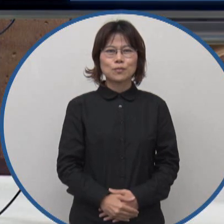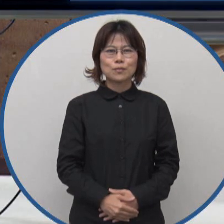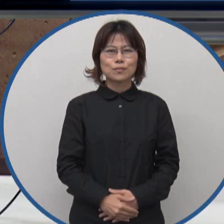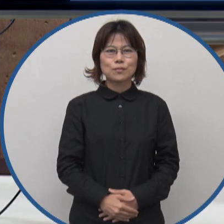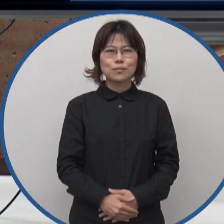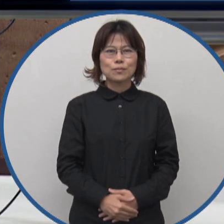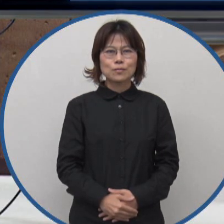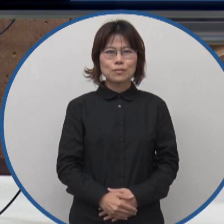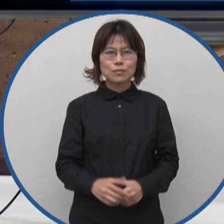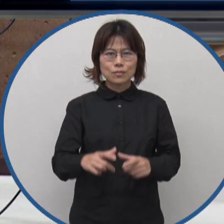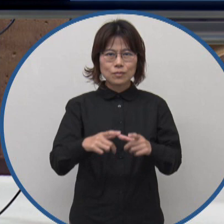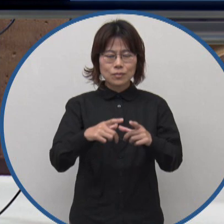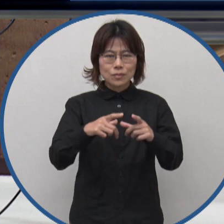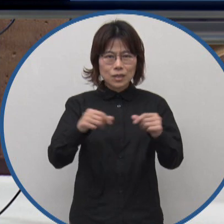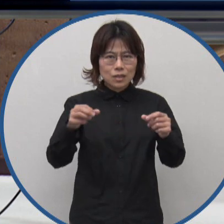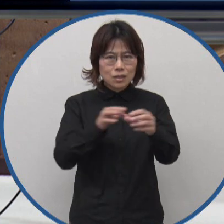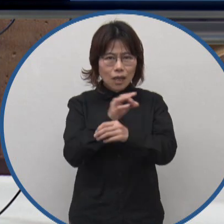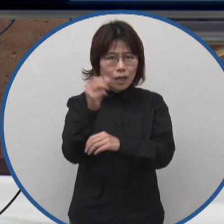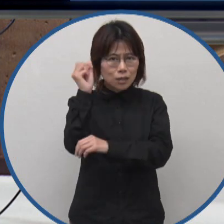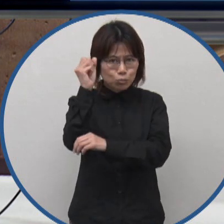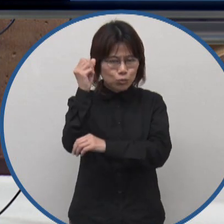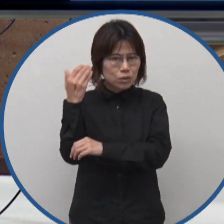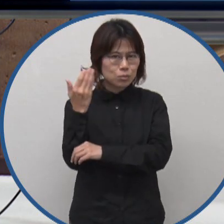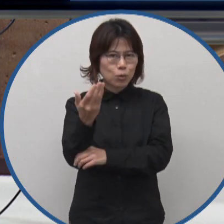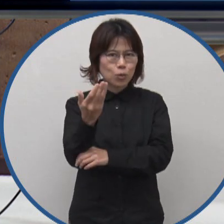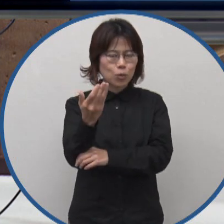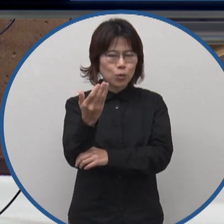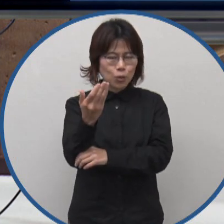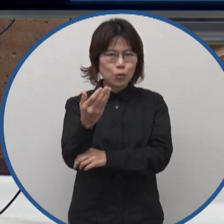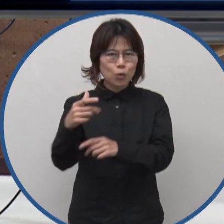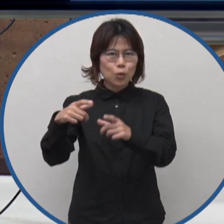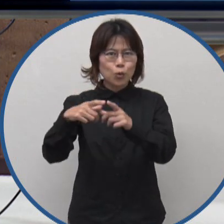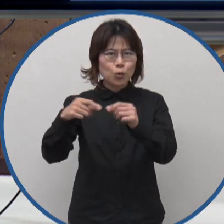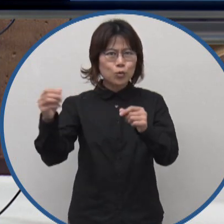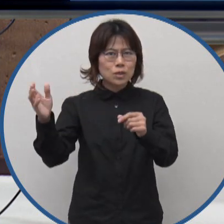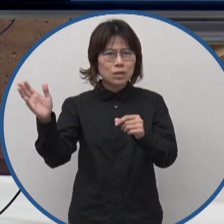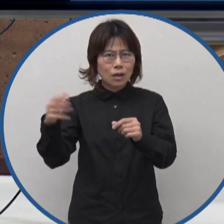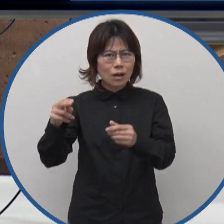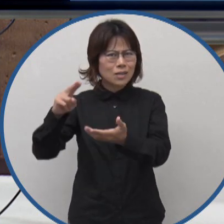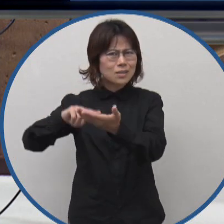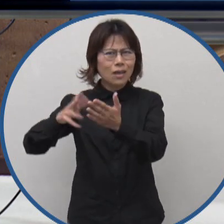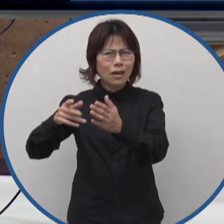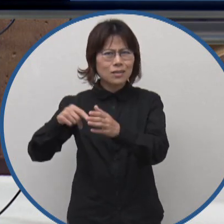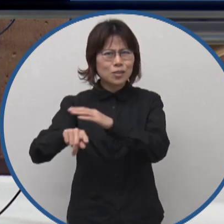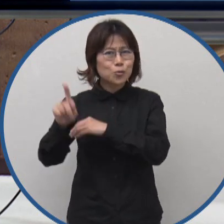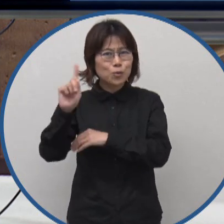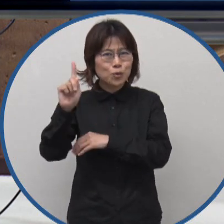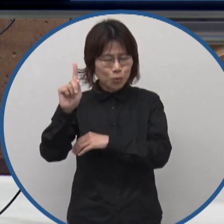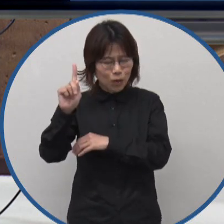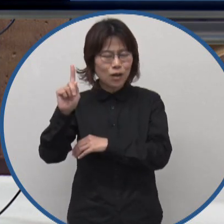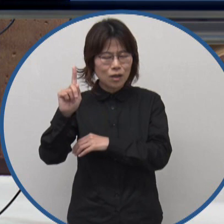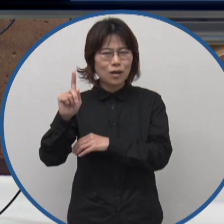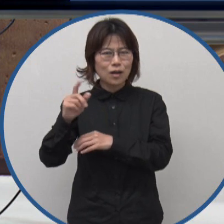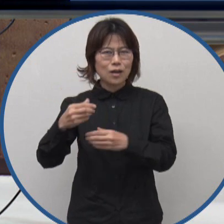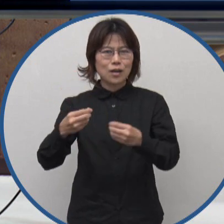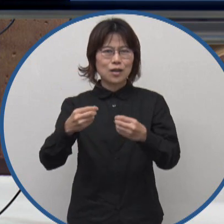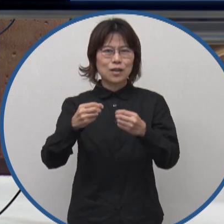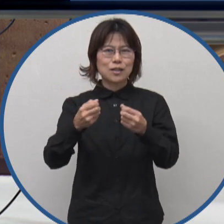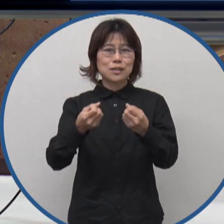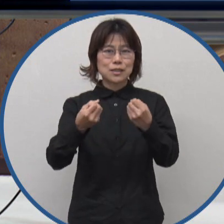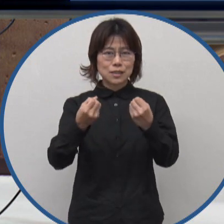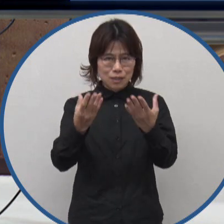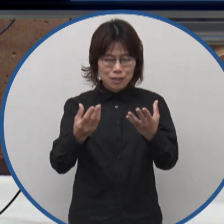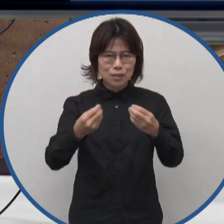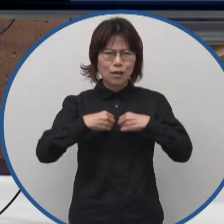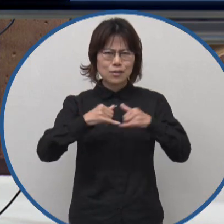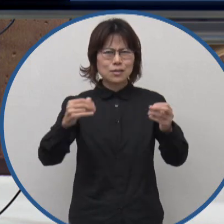はい、日経新聞川野です。すいません、先ほどの確認なんですけれども、国から見送られた理由として説明があったのは、その新規感染者の人数と